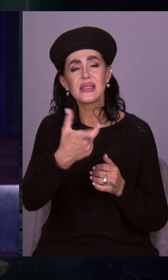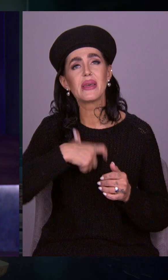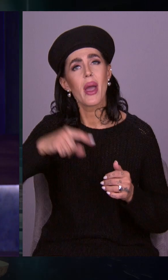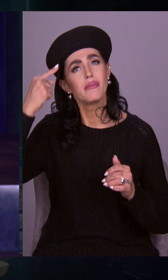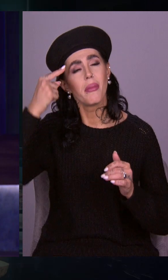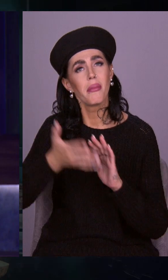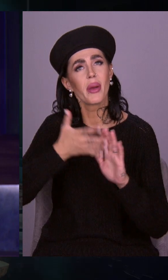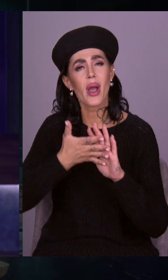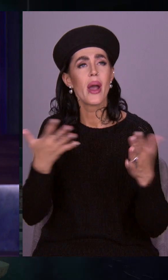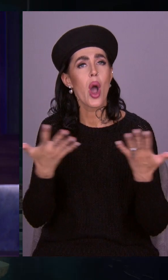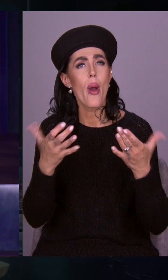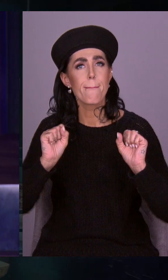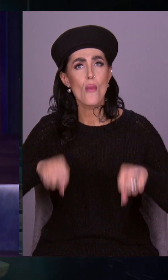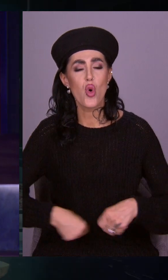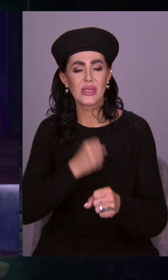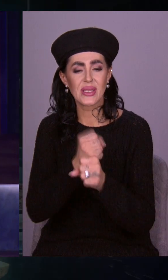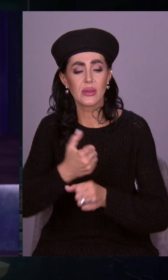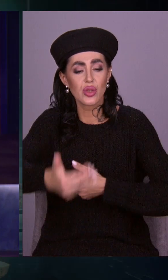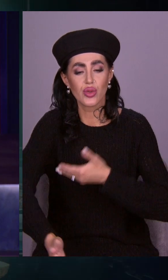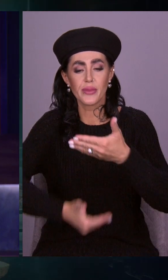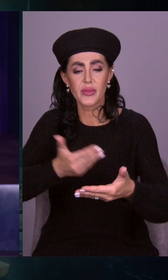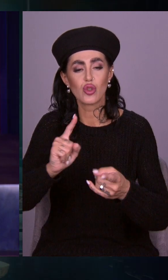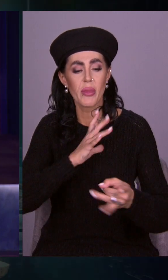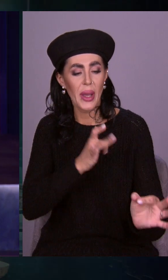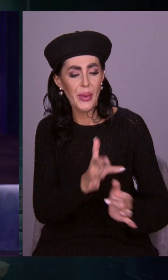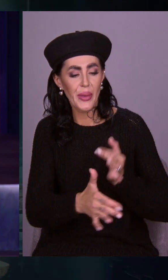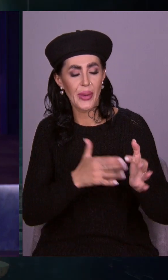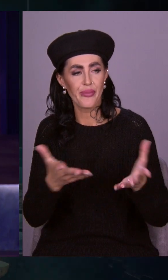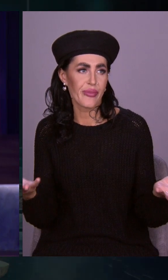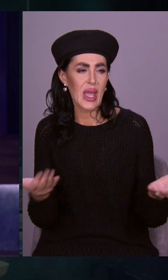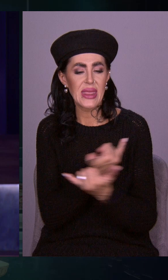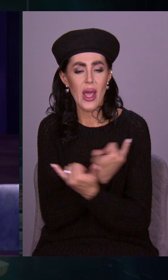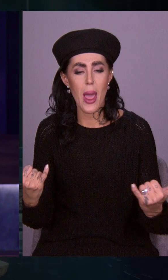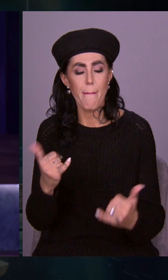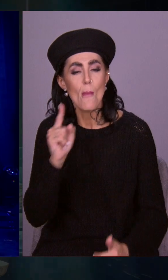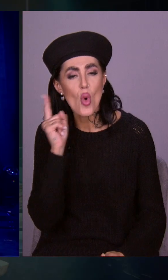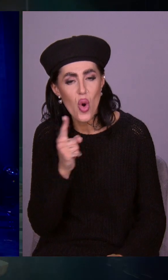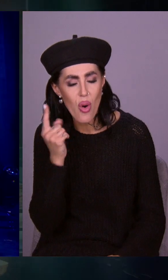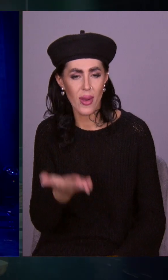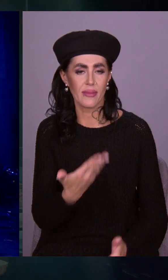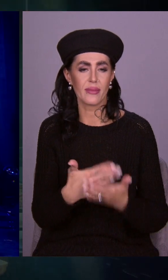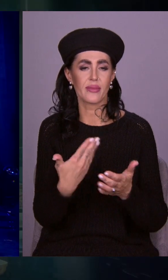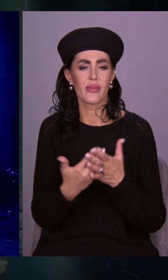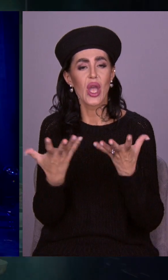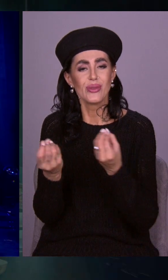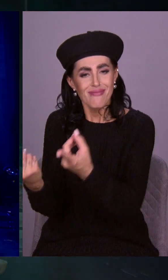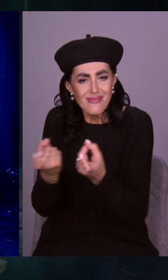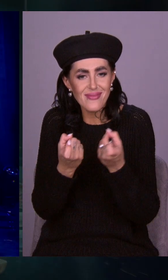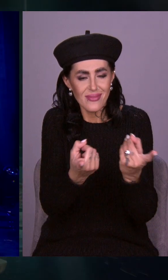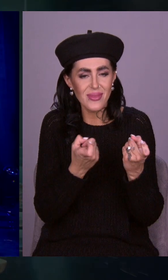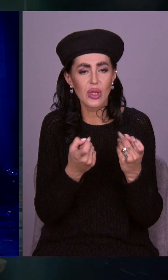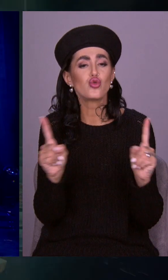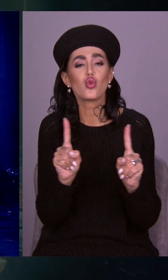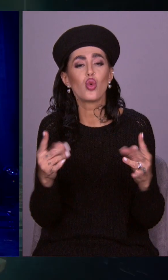можна зробити кроки, щоб бандура стала більш молодіжною, більш, ну, ви самі багато робите, а що ще для цього